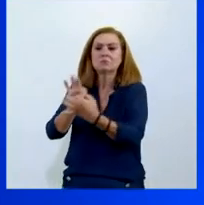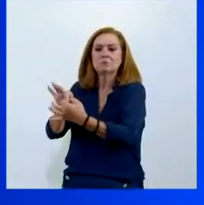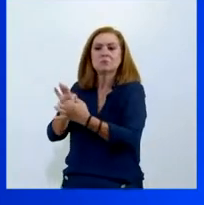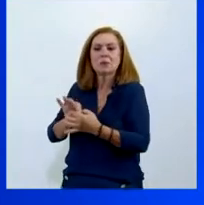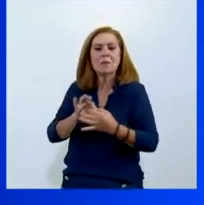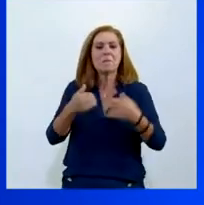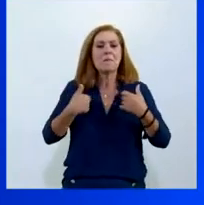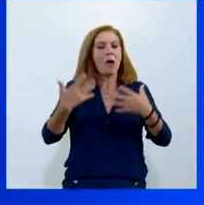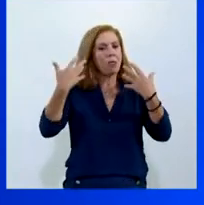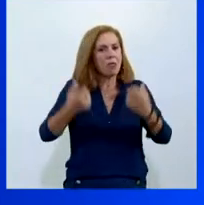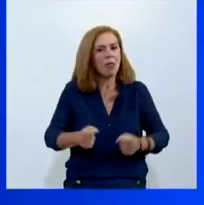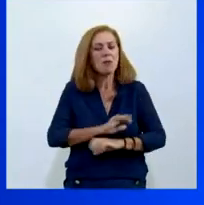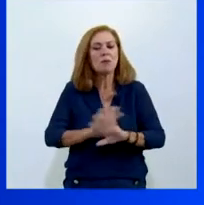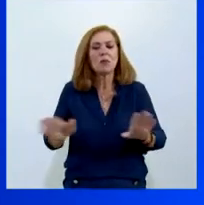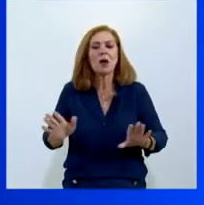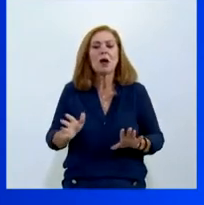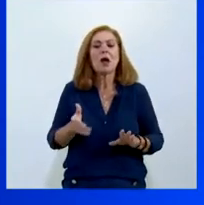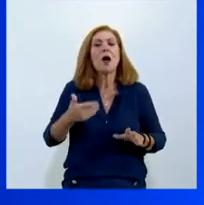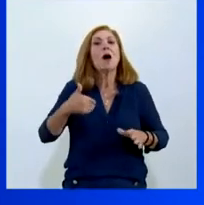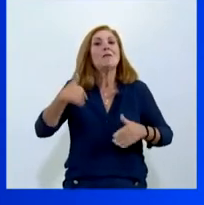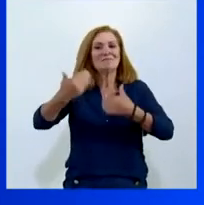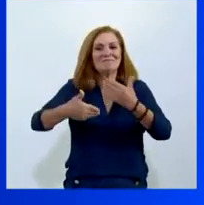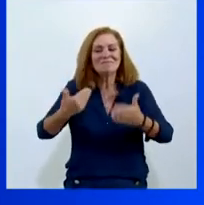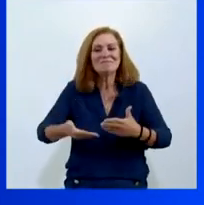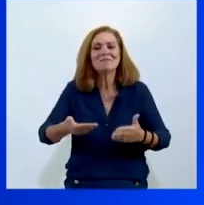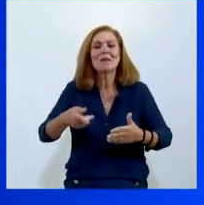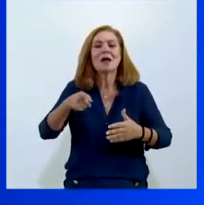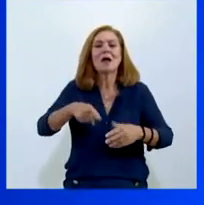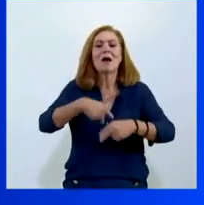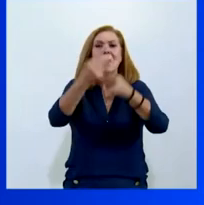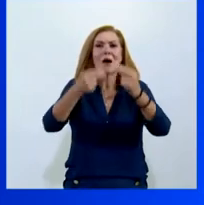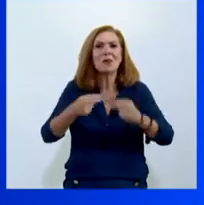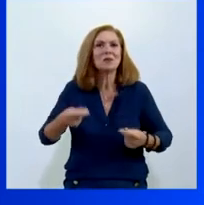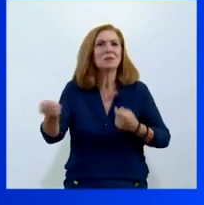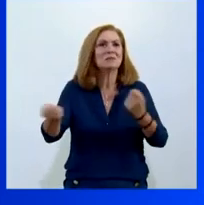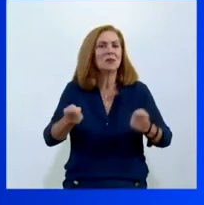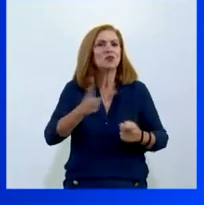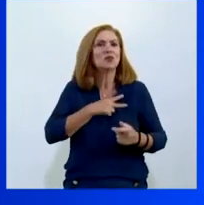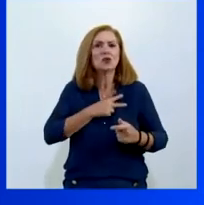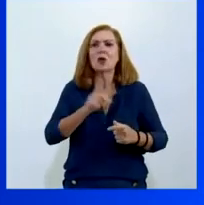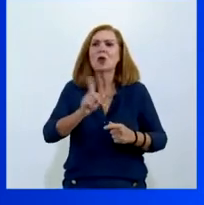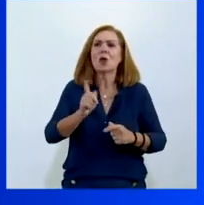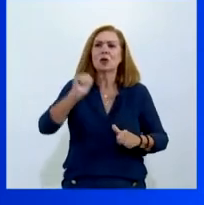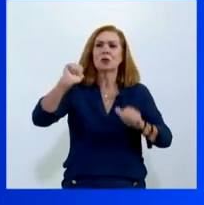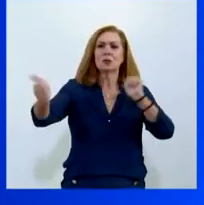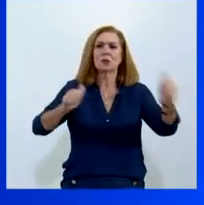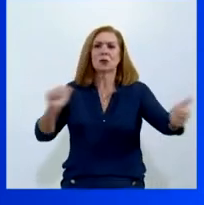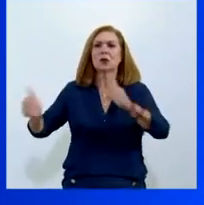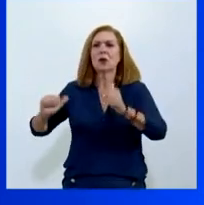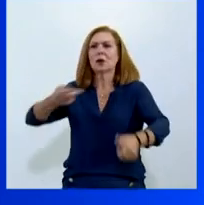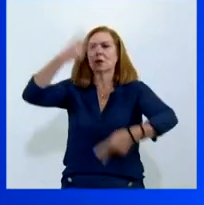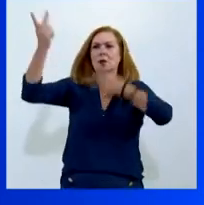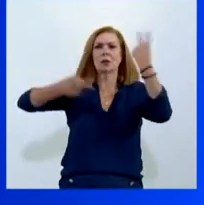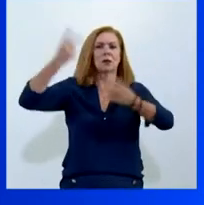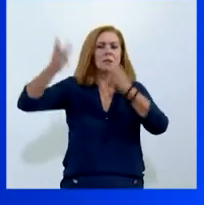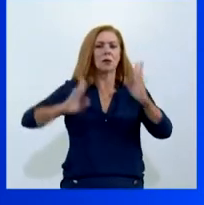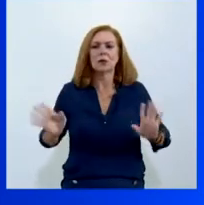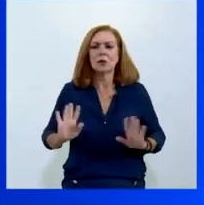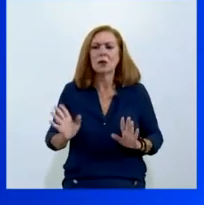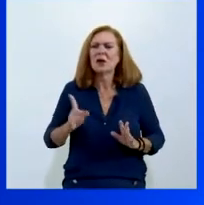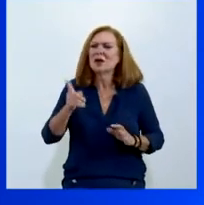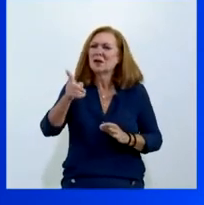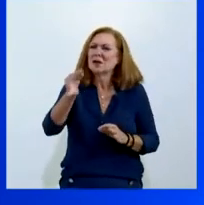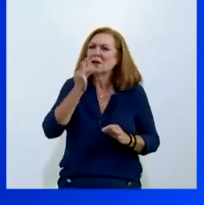των διαφόρων κυβερνητικών οργάνων που να μας επιτρέπουν αυτό το συντονισμό και να μην κάνει ο καθένας ό,τι του καπνίσει. Δεν μπορώ να καταλάβω ποιο